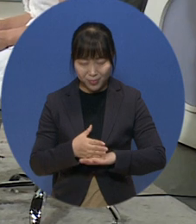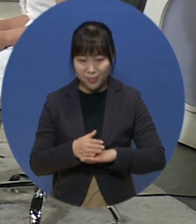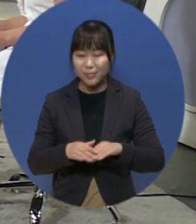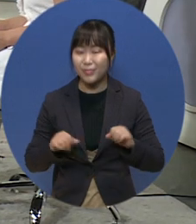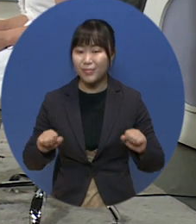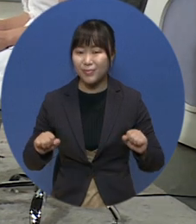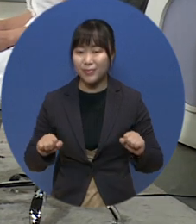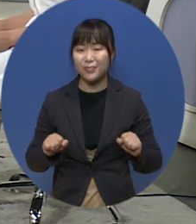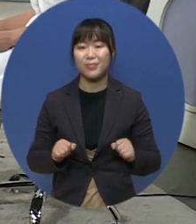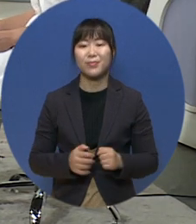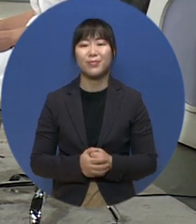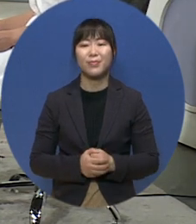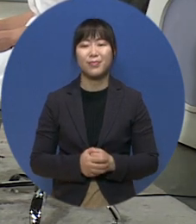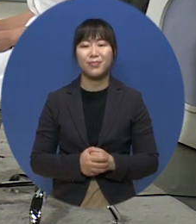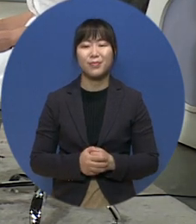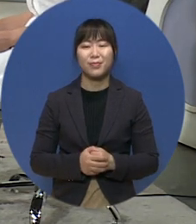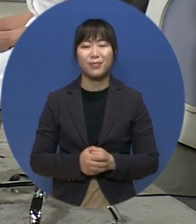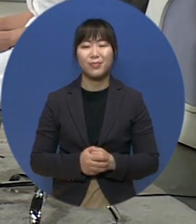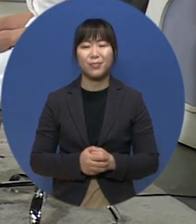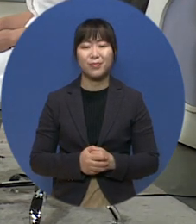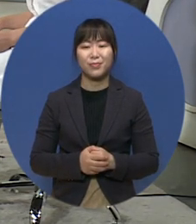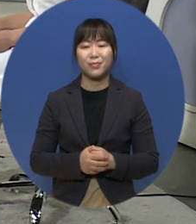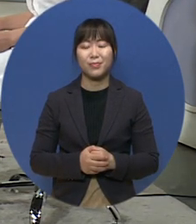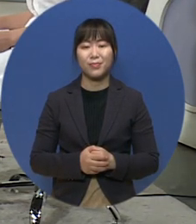안녕하세요. 예.